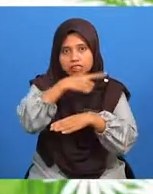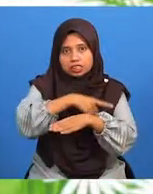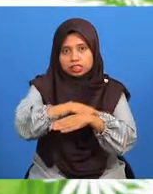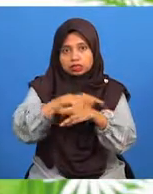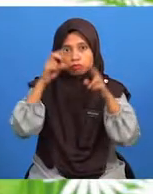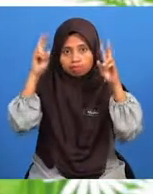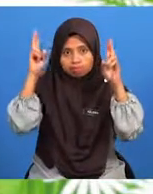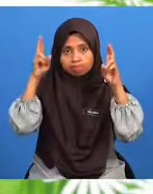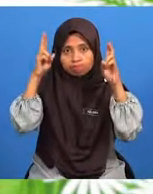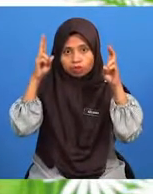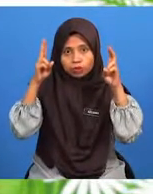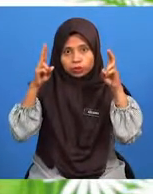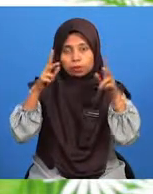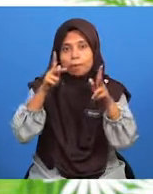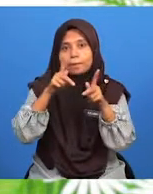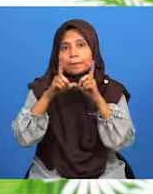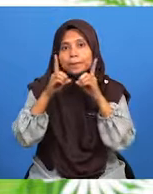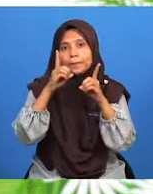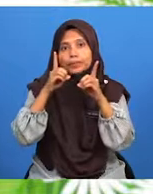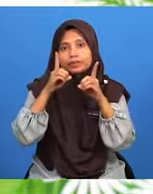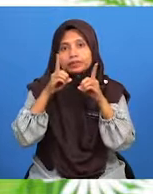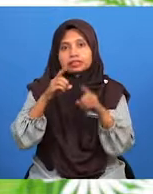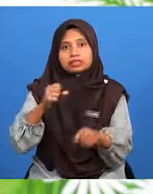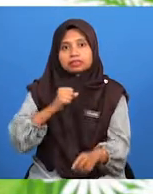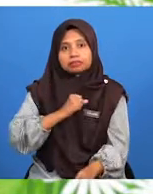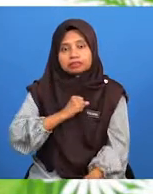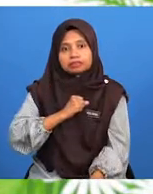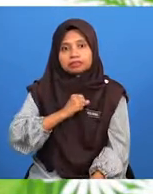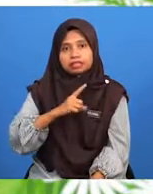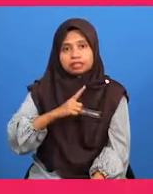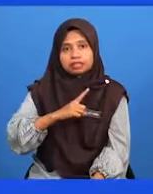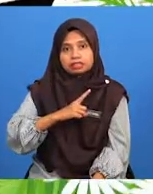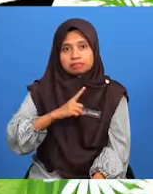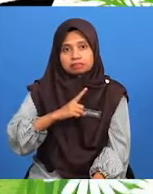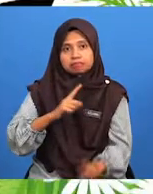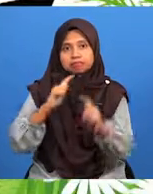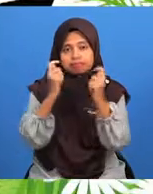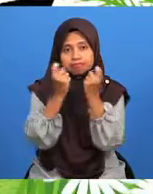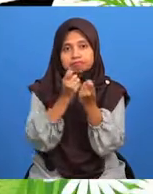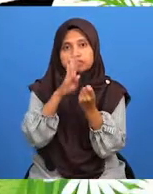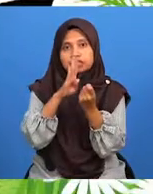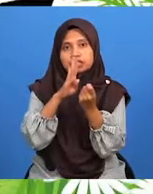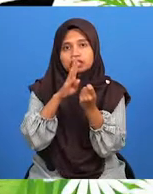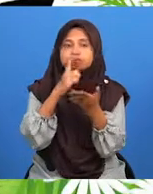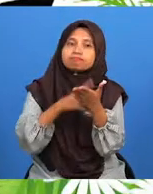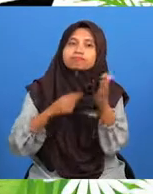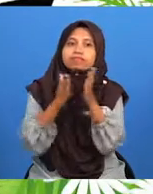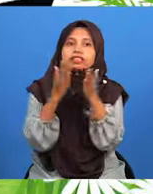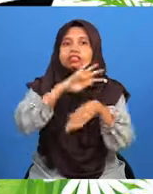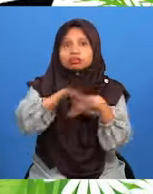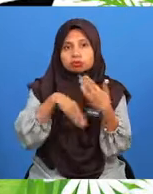subjek Pendidikan Syariah Islamiah Tingkatan 4. Apa khabar anak-anak murid Ustazah pada hari